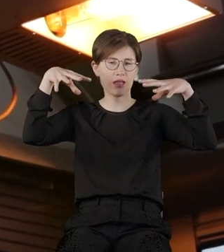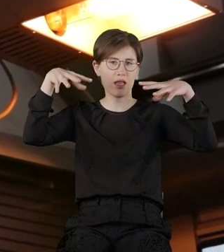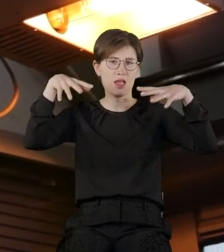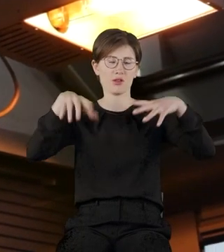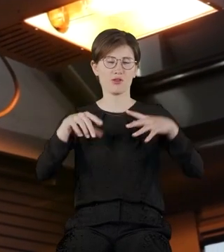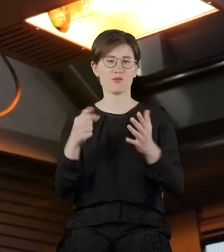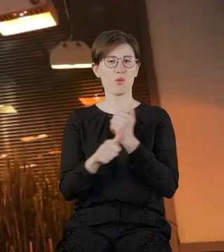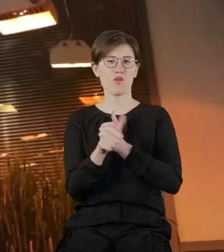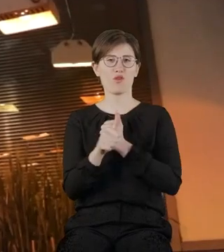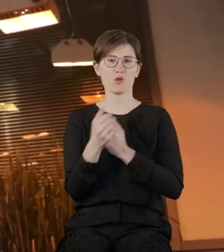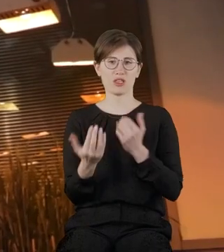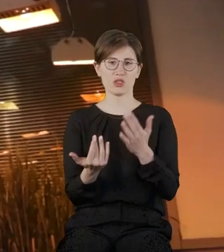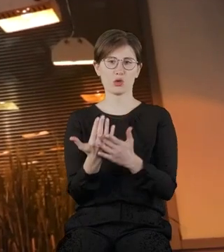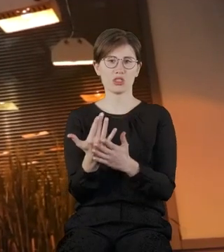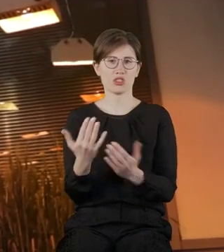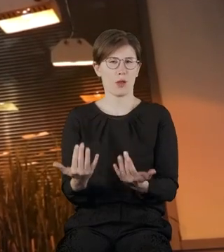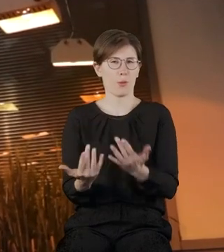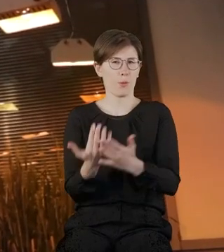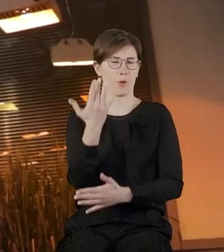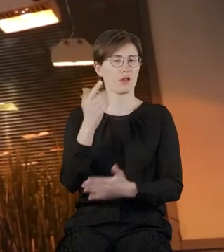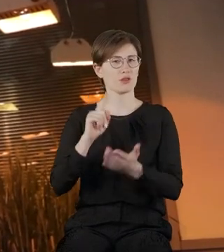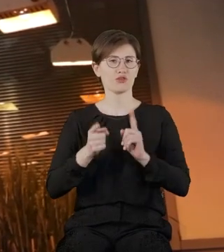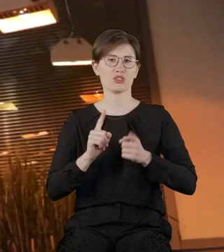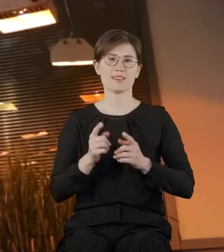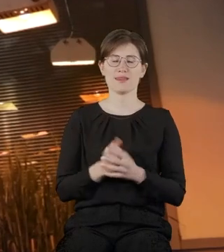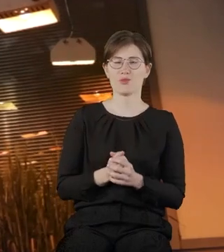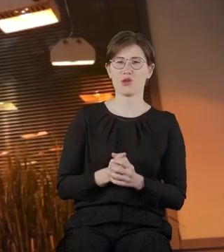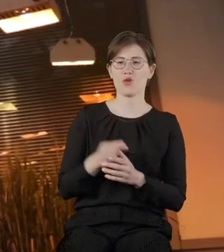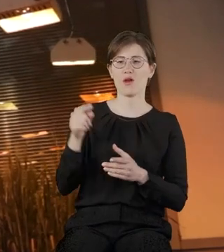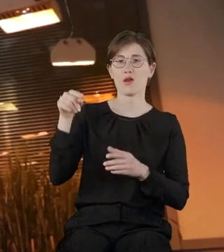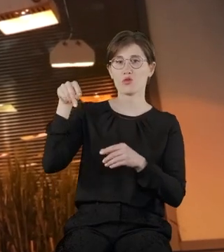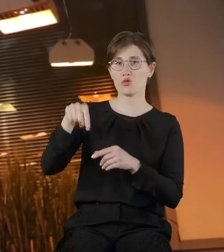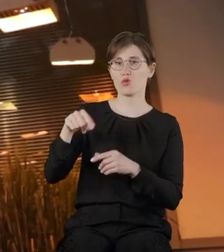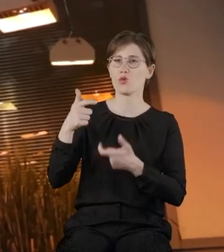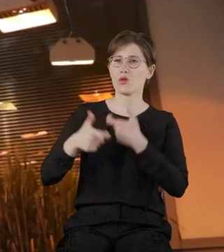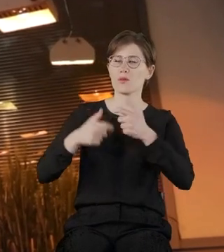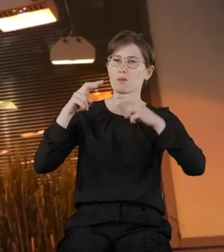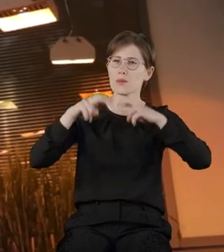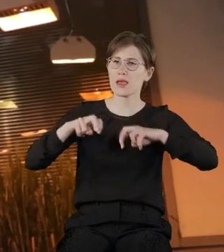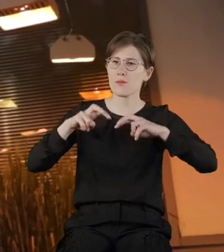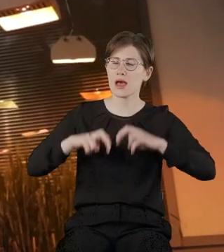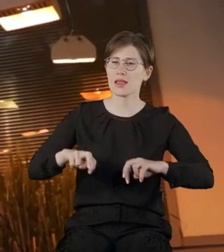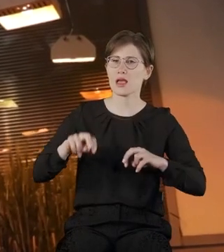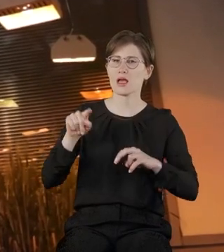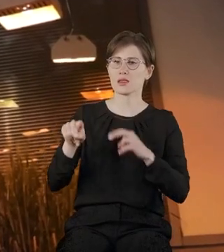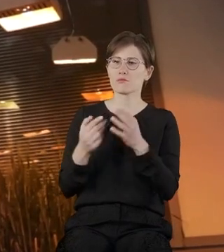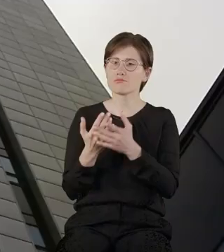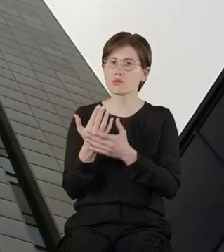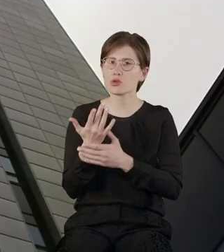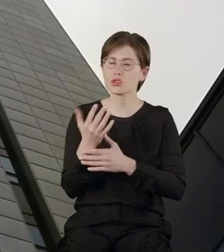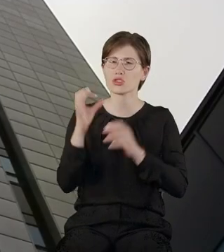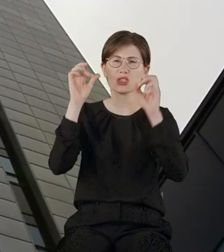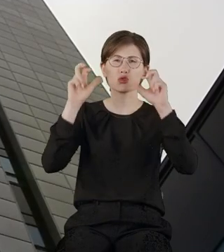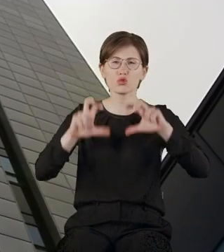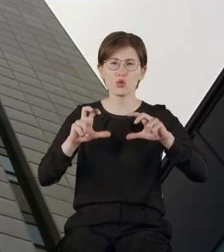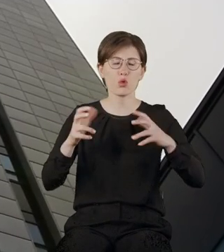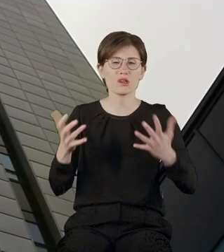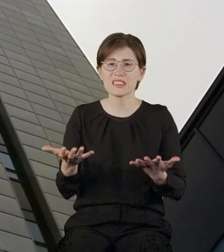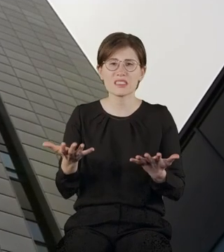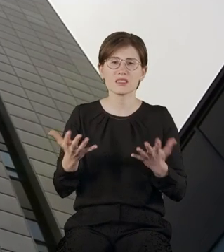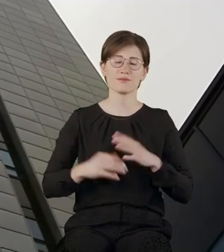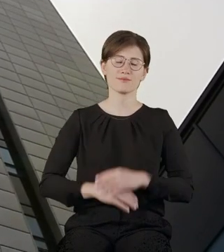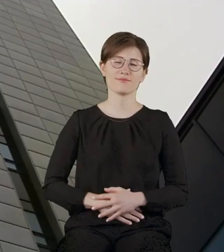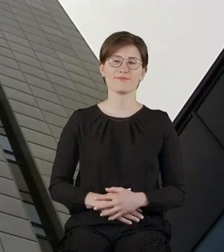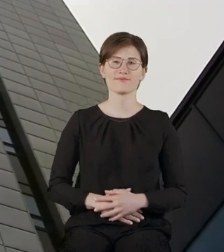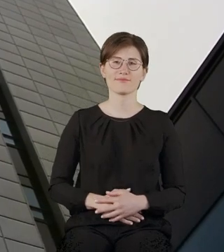wzrost roślin w kontrolowanych warunkach. Prowadzone są tu m.in. badania nad mutantami tolerancyjnymi na suszę.